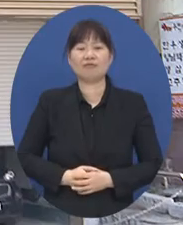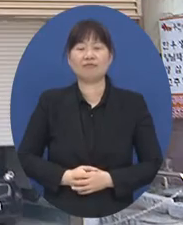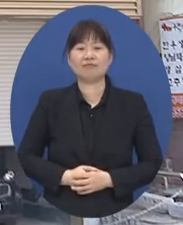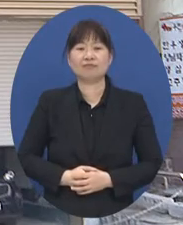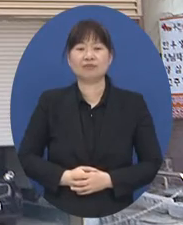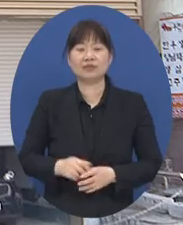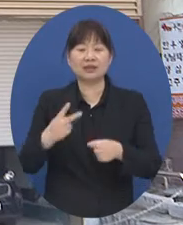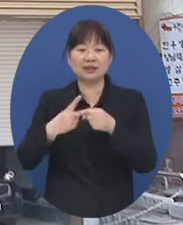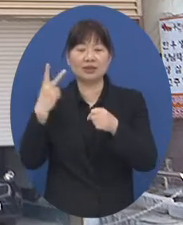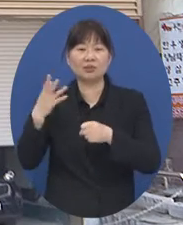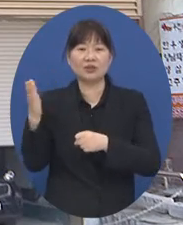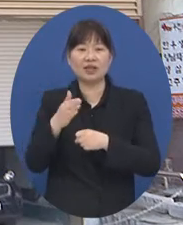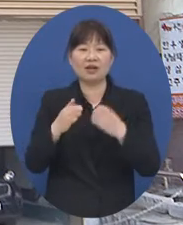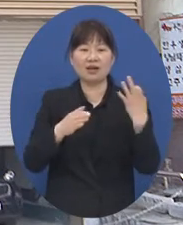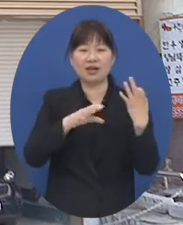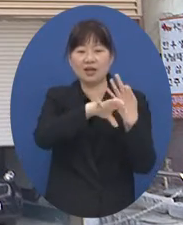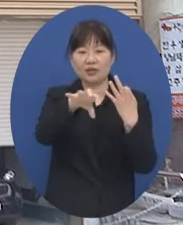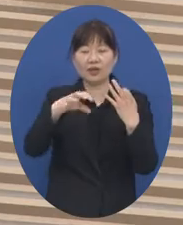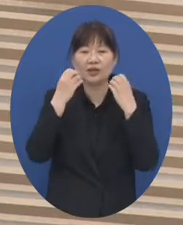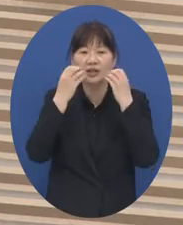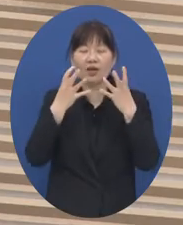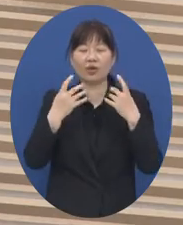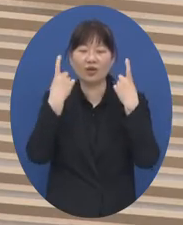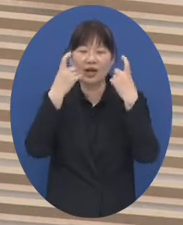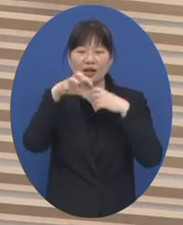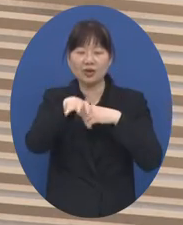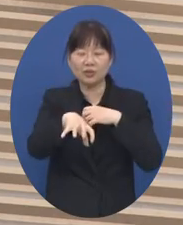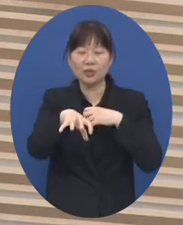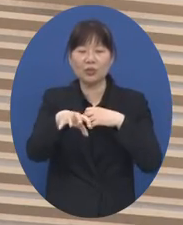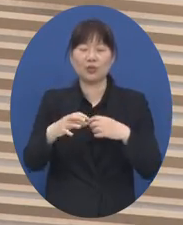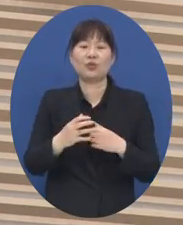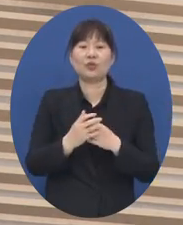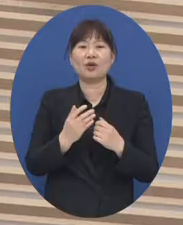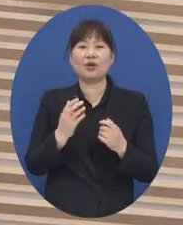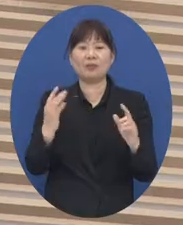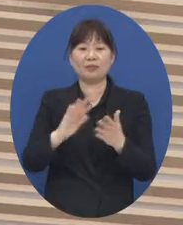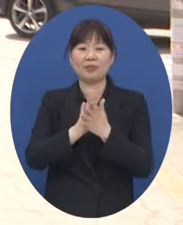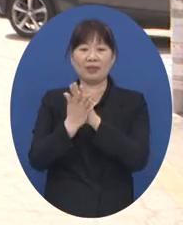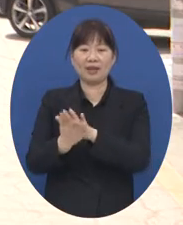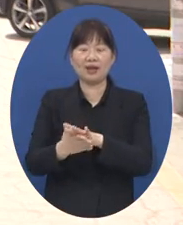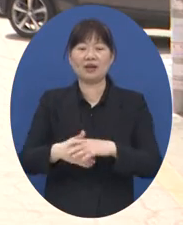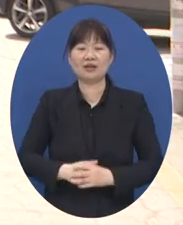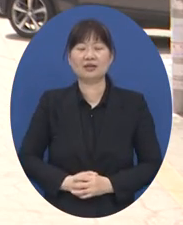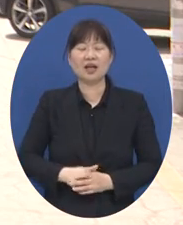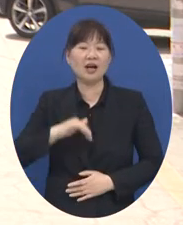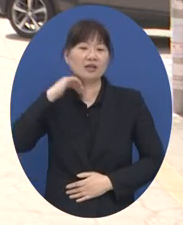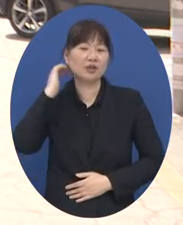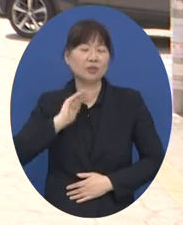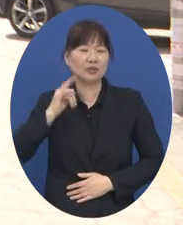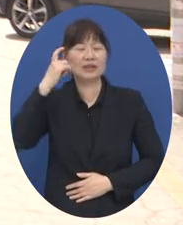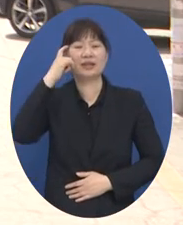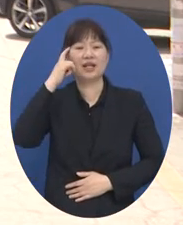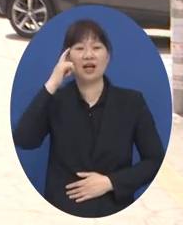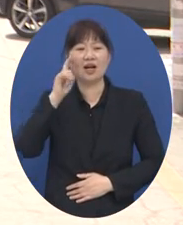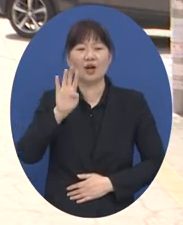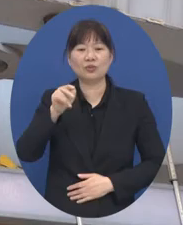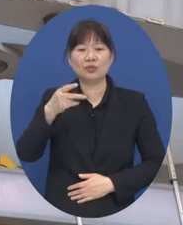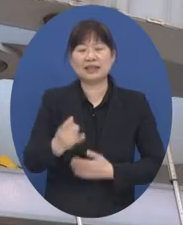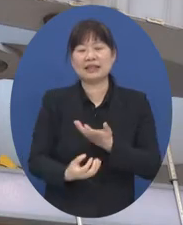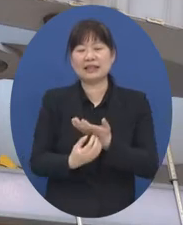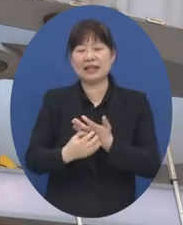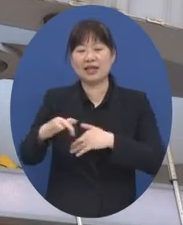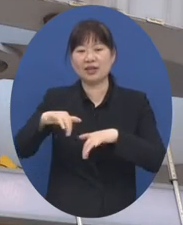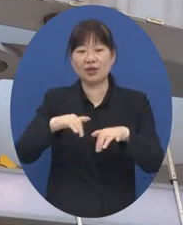취지입니다. 재작년부터 14곳이 새로운 관광지로 옷을 갈아입었습니다. 의정부 하면 떠오르는 부대찌개